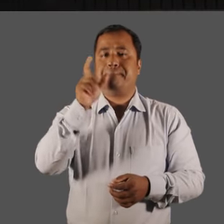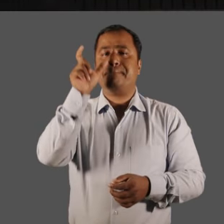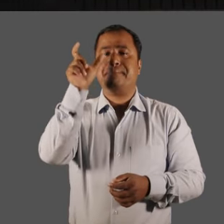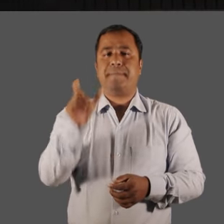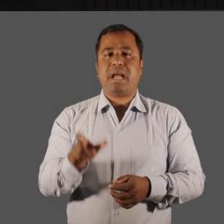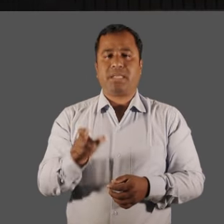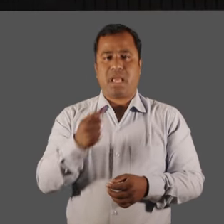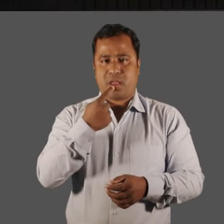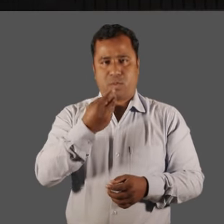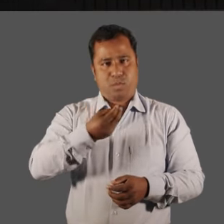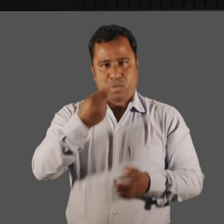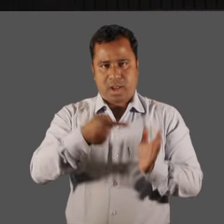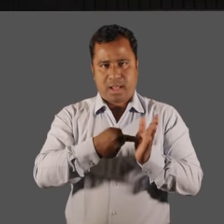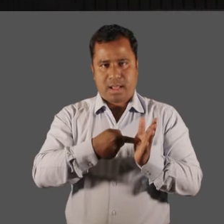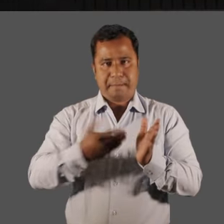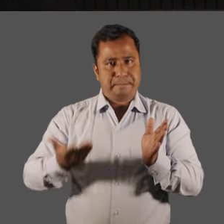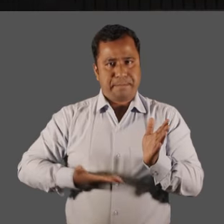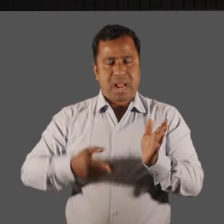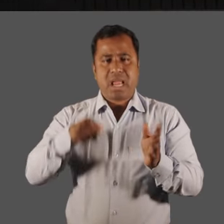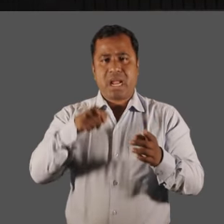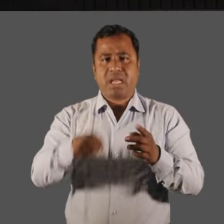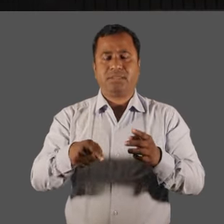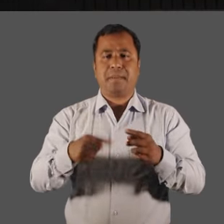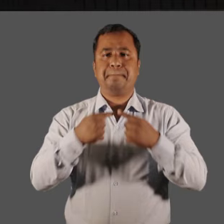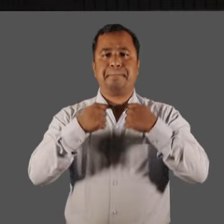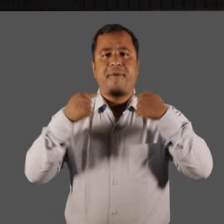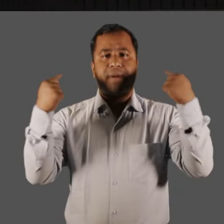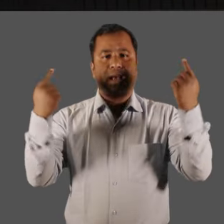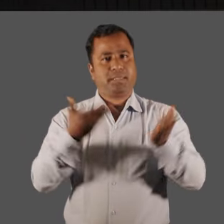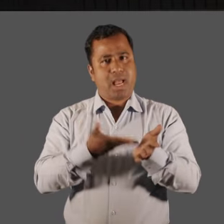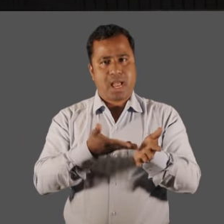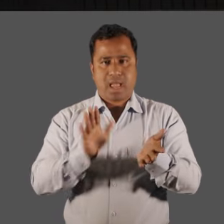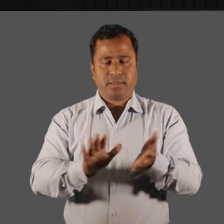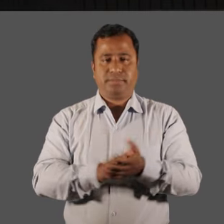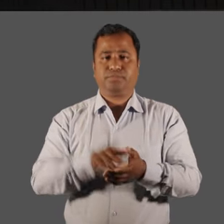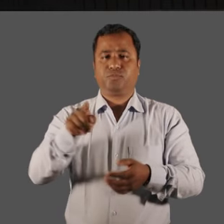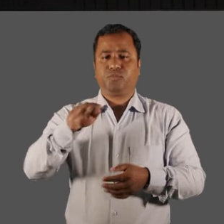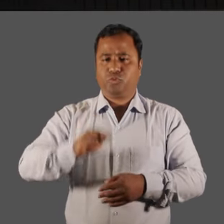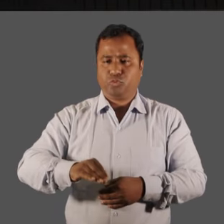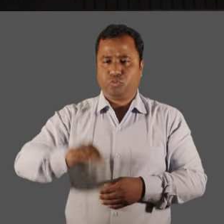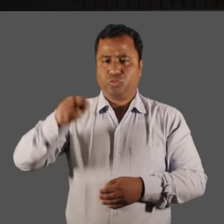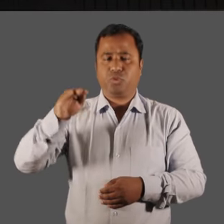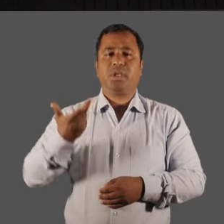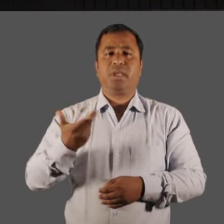বলি। মাতৃভাষায় এই শব্দটা অনেক বেশি জনপ্রিয়, কারণ আমরা ছোটবেলায় যখন ভাষা